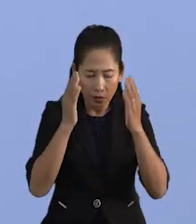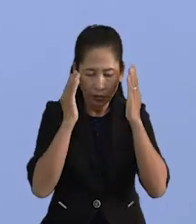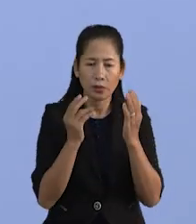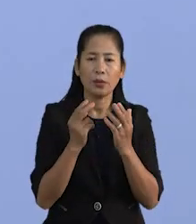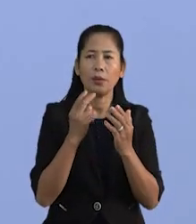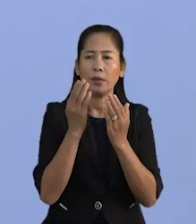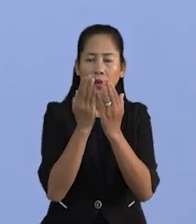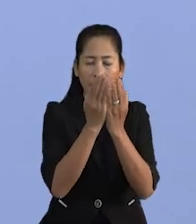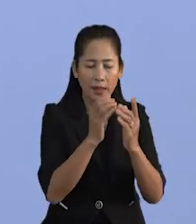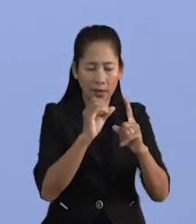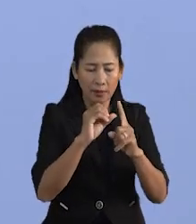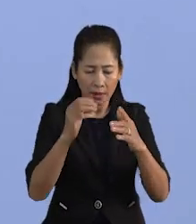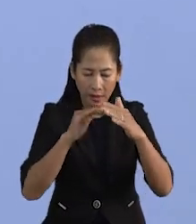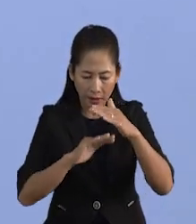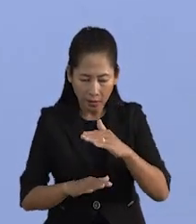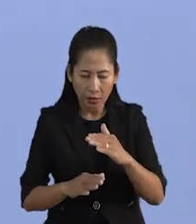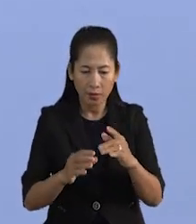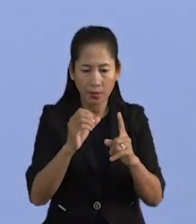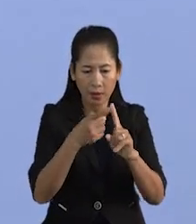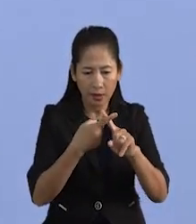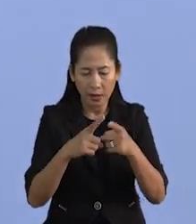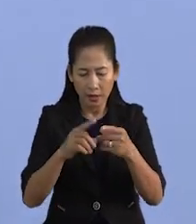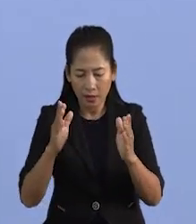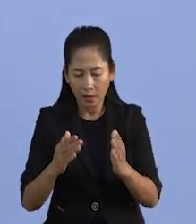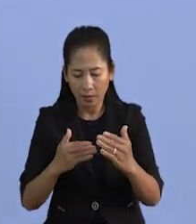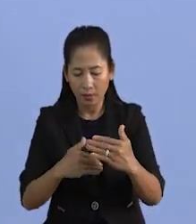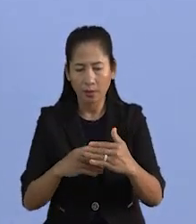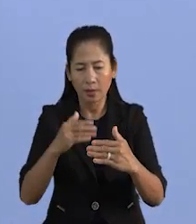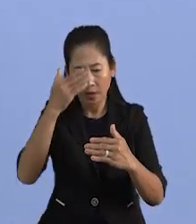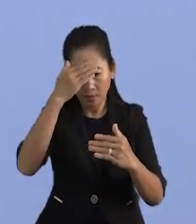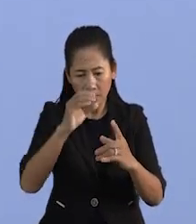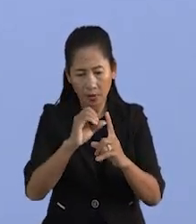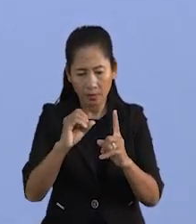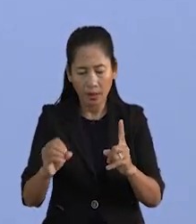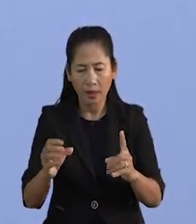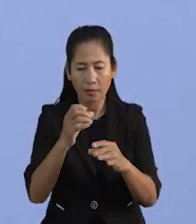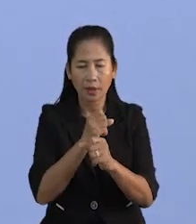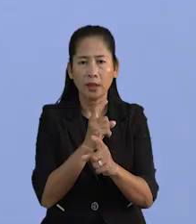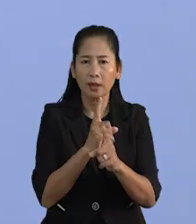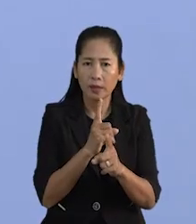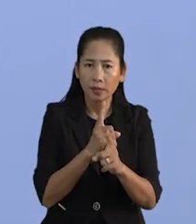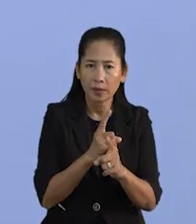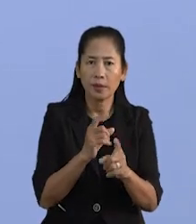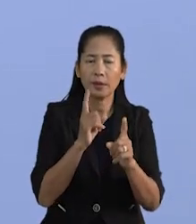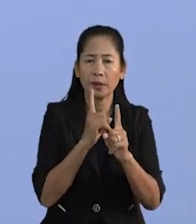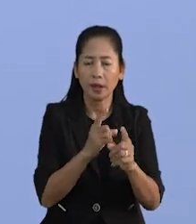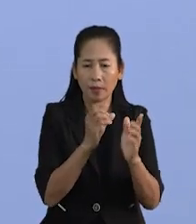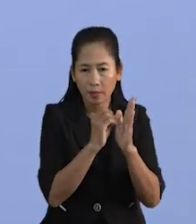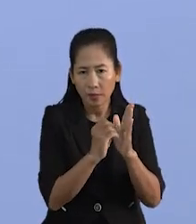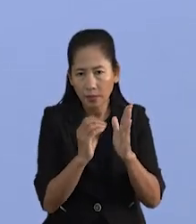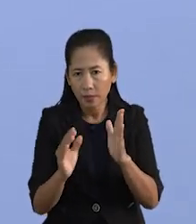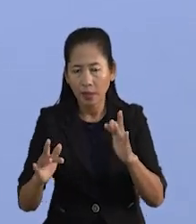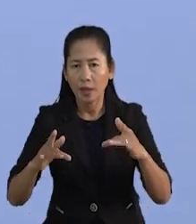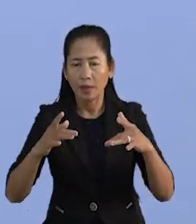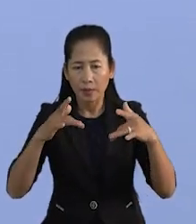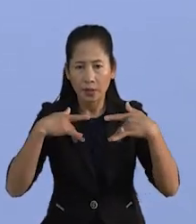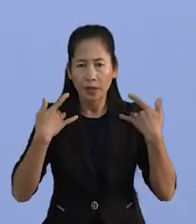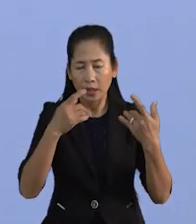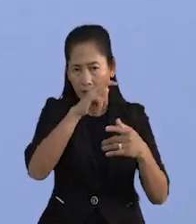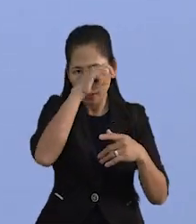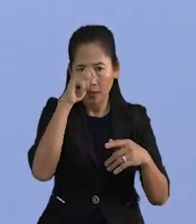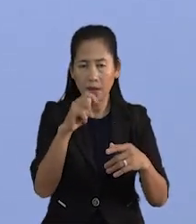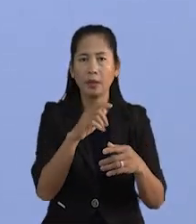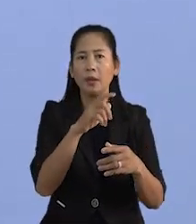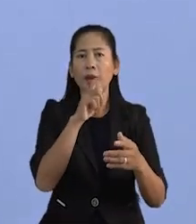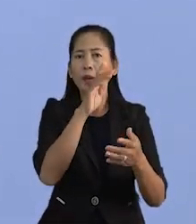ចូលអានលបះខាងក្រោមរួចដាក់លេខក្នុងប្រអប់ខាងមុខលបះឲ្យបានត្រឹមត្រូវតាមលំដាប់ព្រឹត្តិការណ៍នៃរឿង